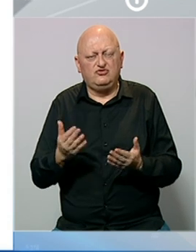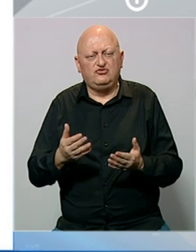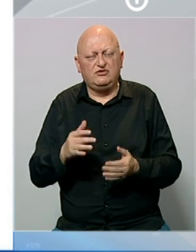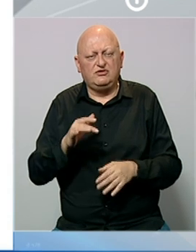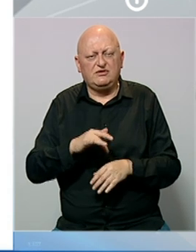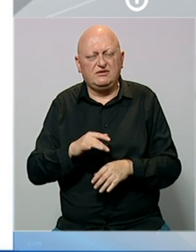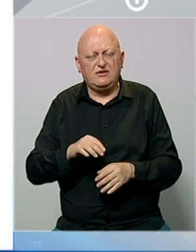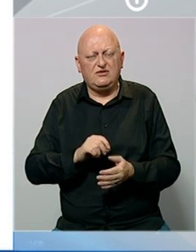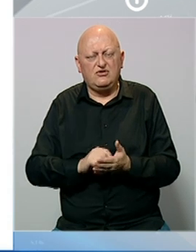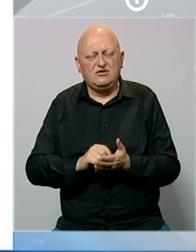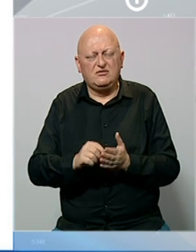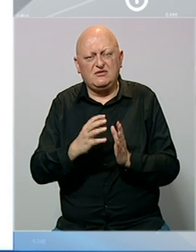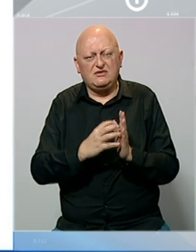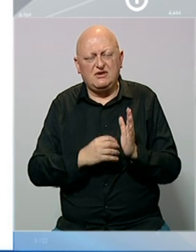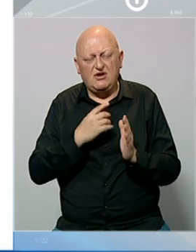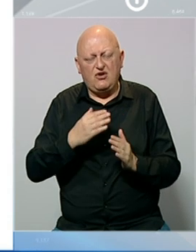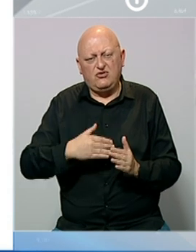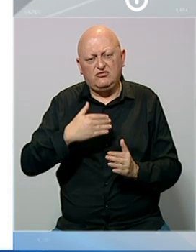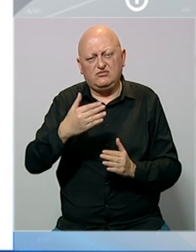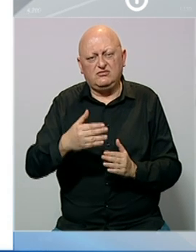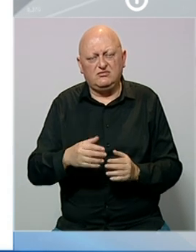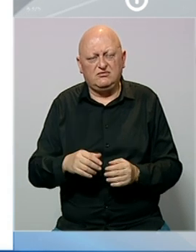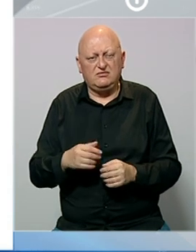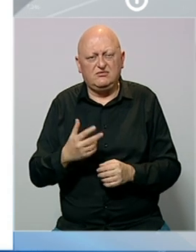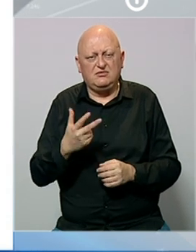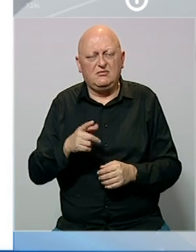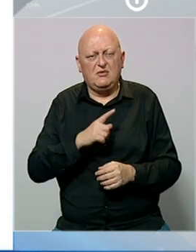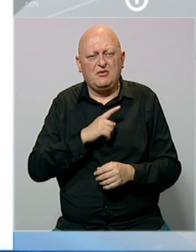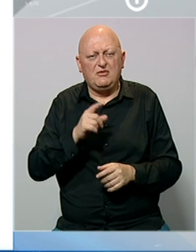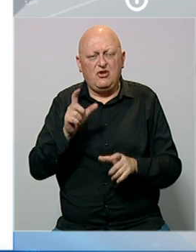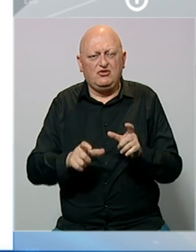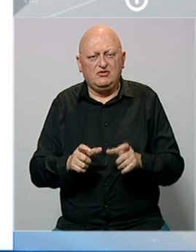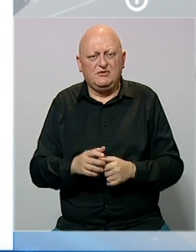centralnog biračkog spiska koji se odnosi na preminule osobe.